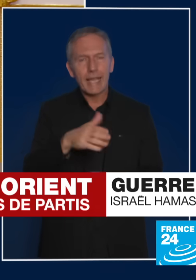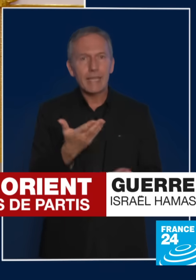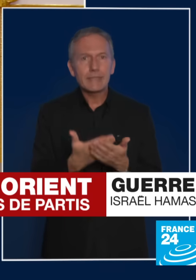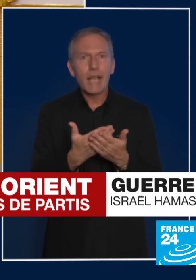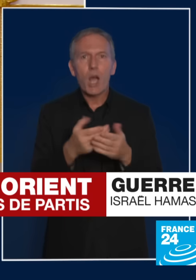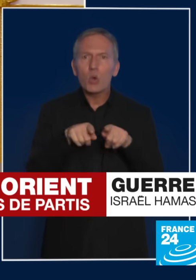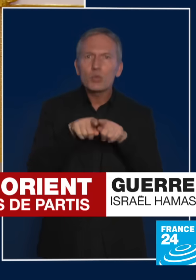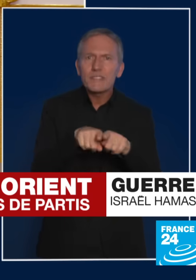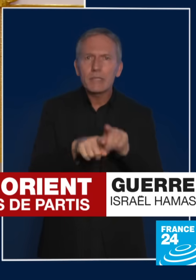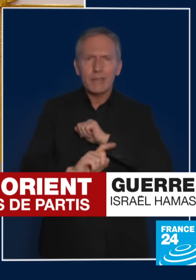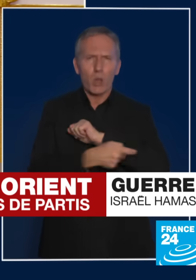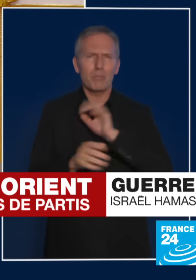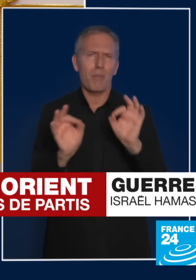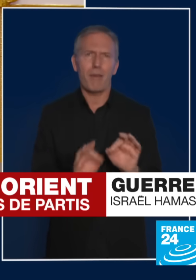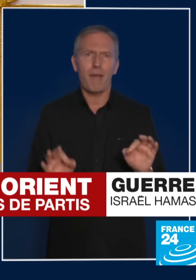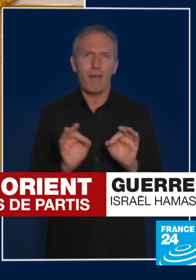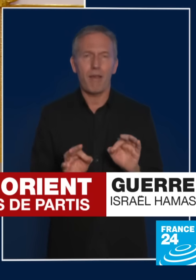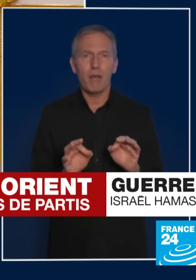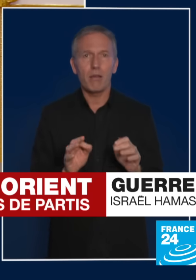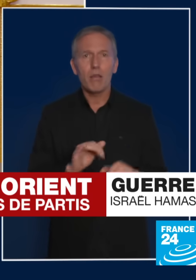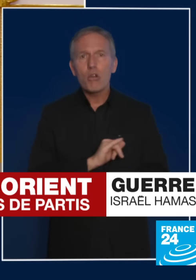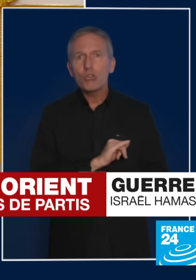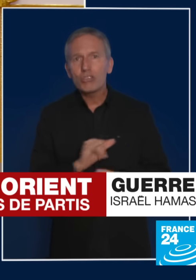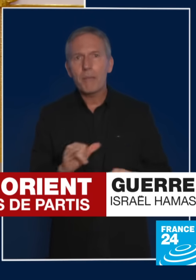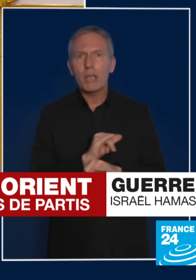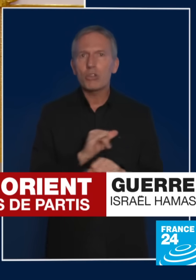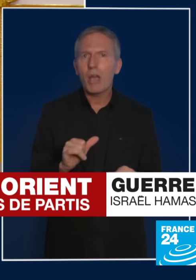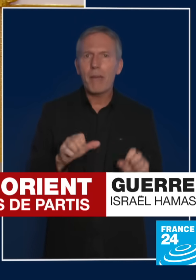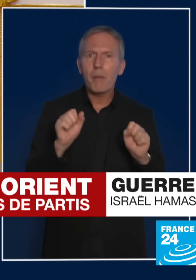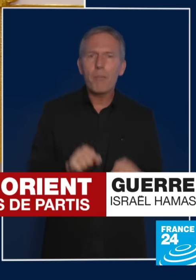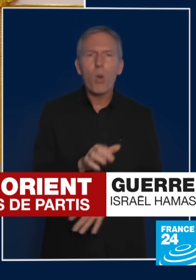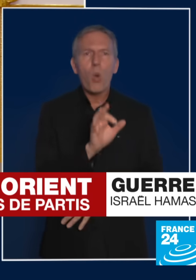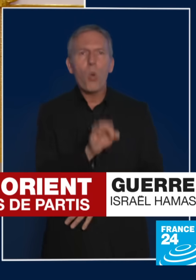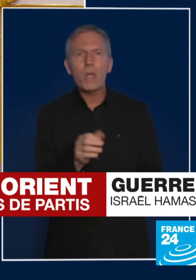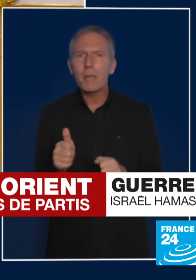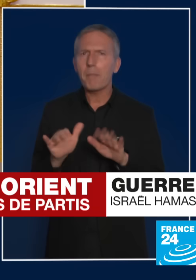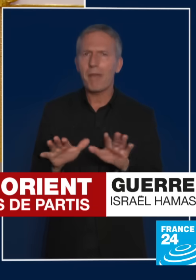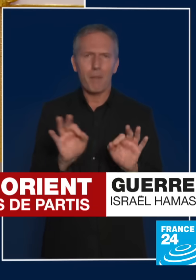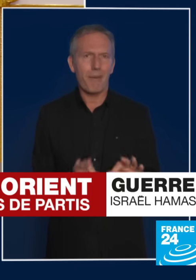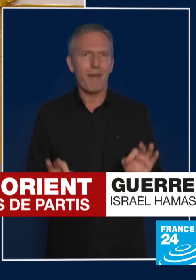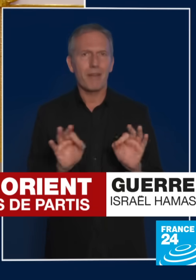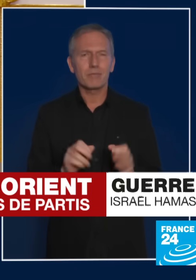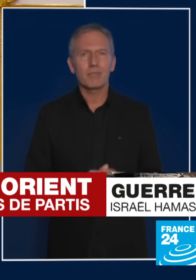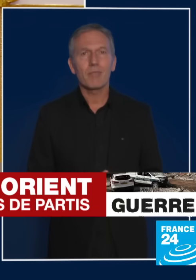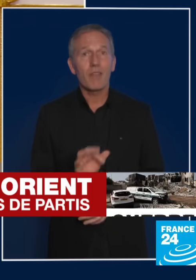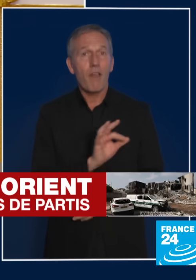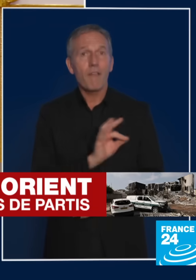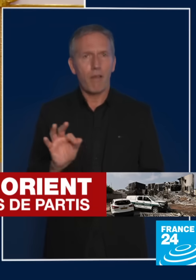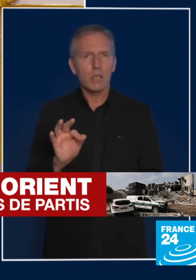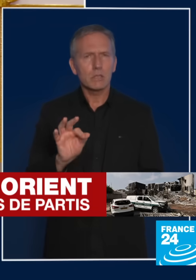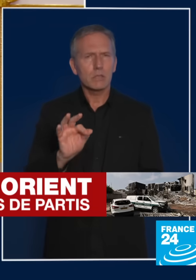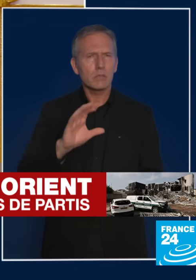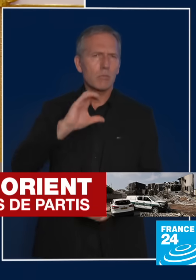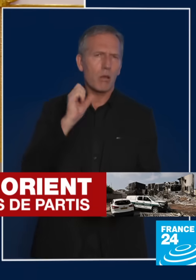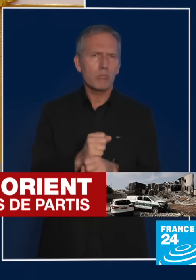justifier le terrorisme il ne peut jamais y avoir de ouiet la France condamne de la